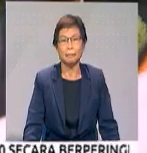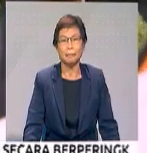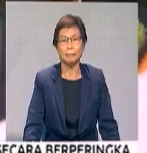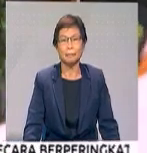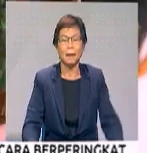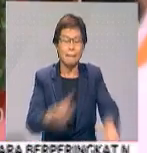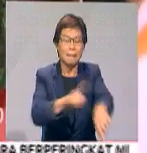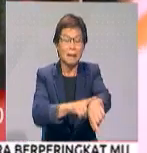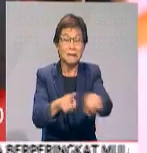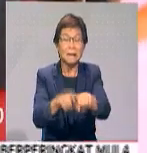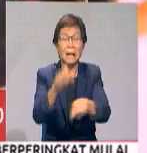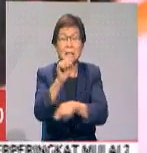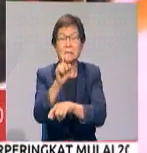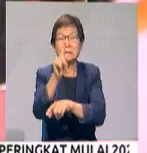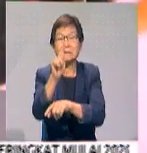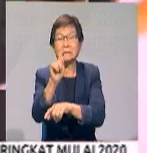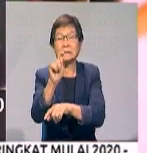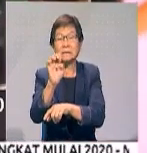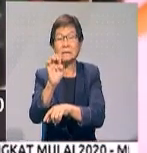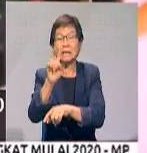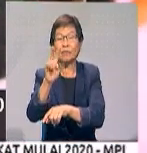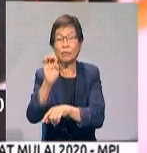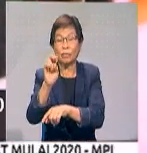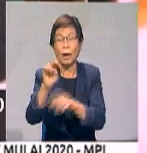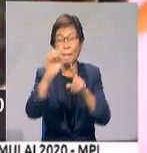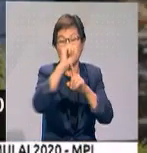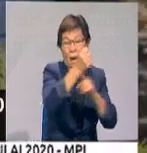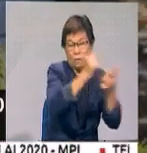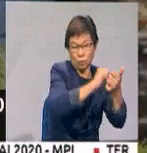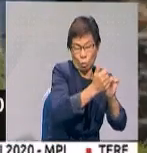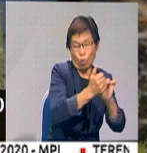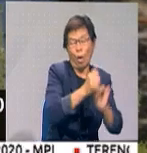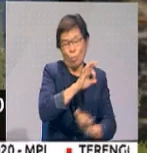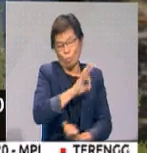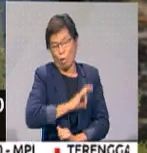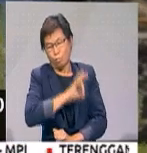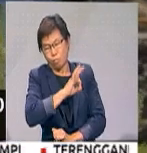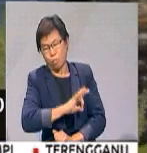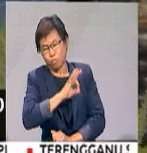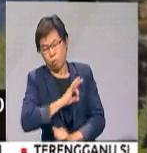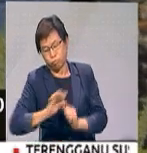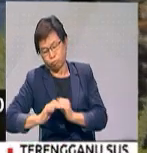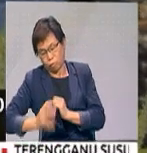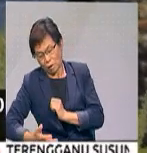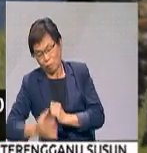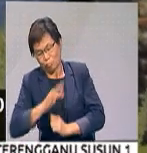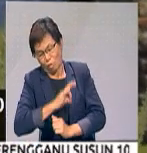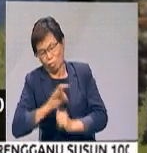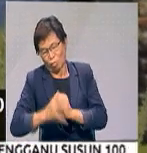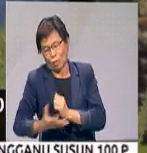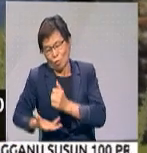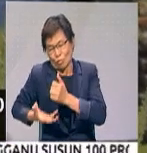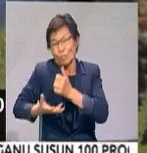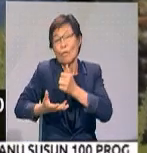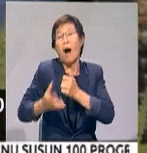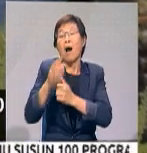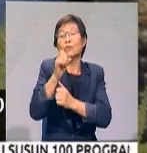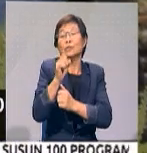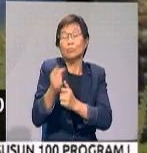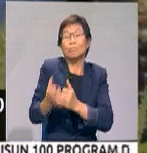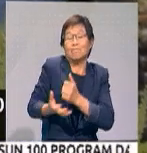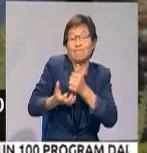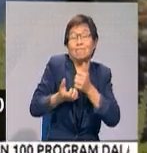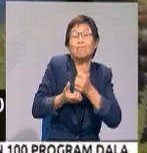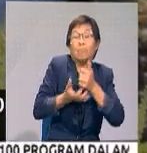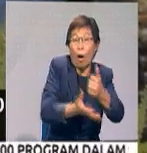Pada masa sama, Steven turut berharap Persatuan Sukan terlibat dapat memanfaatkan sebaik-baiknya dana dan sumber yang disalur untuk membantu